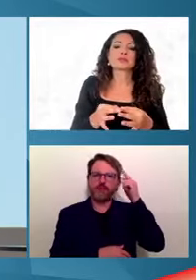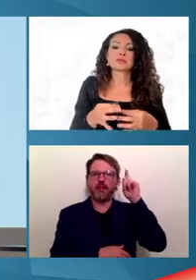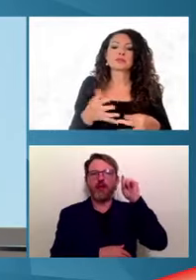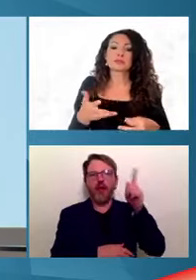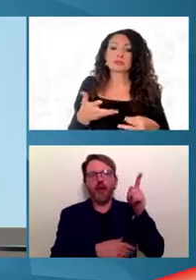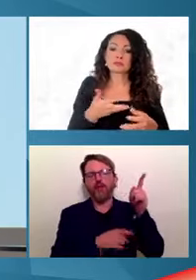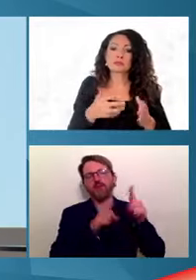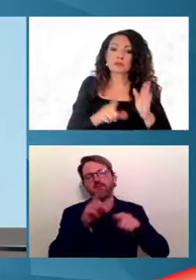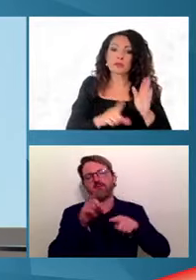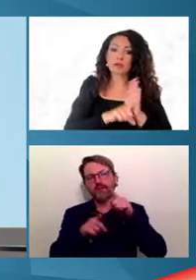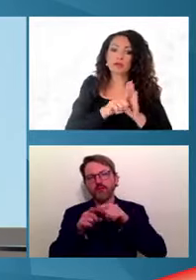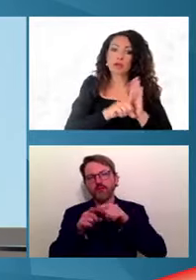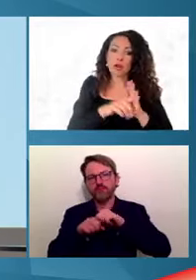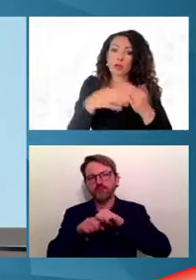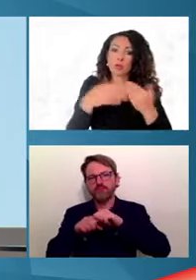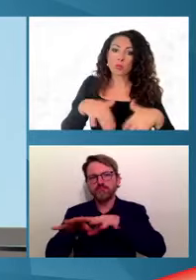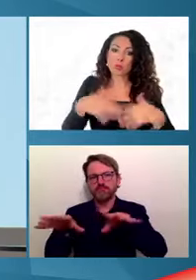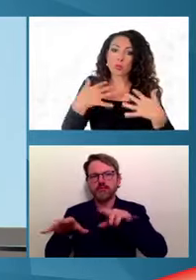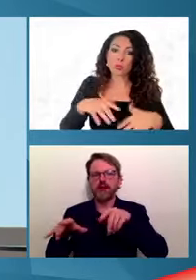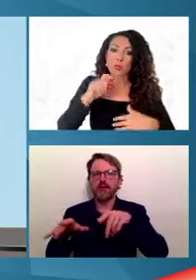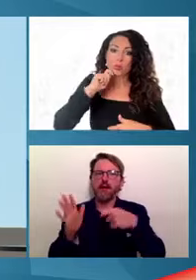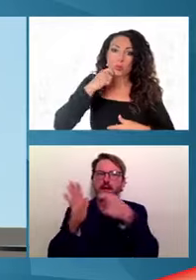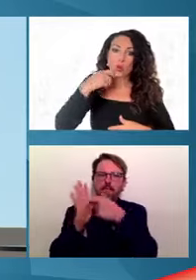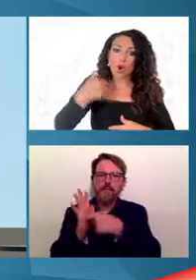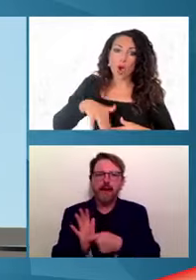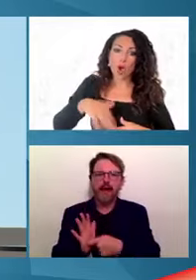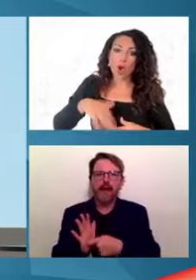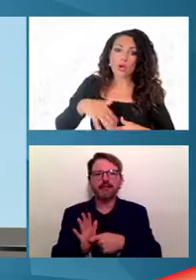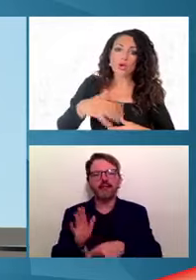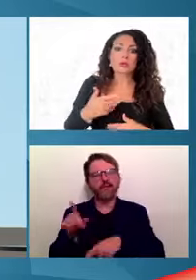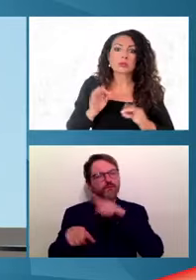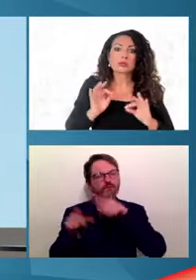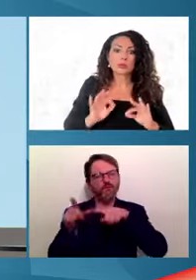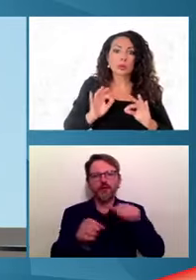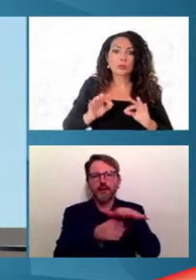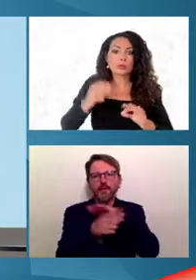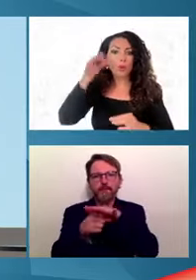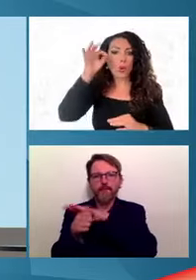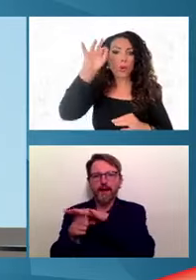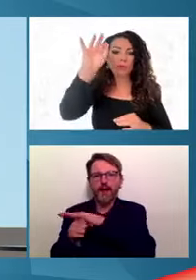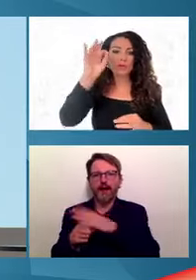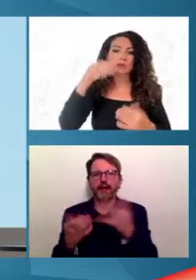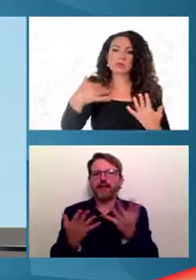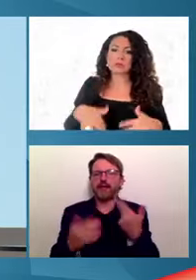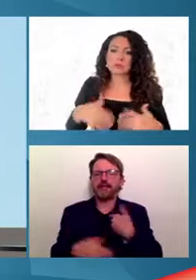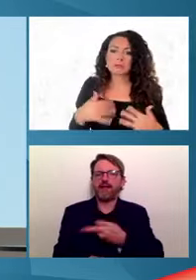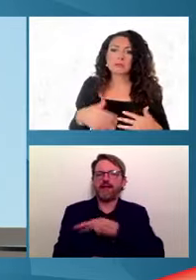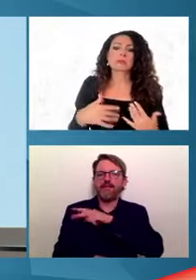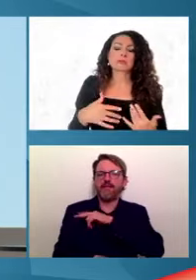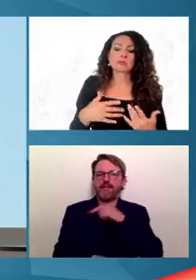verschiedenen Maßnahmen in allen Bereichen, die in die Zuständigkeiten der verschiedenen